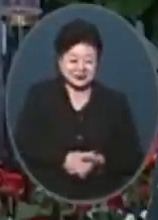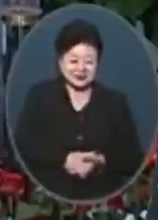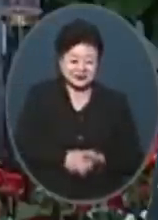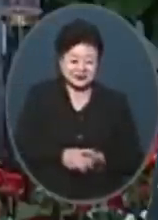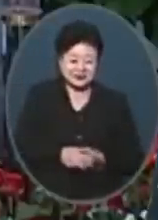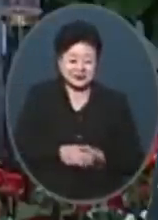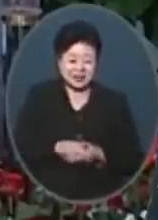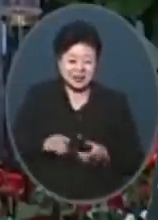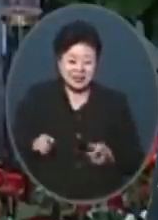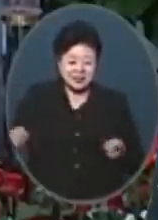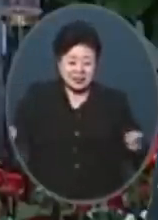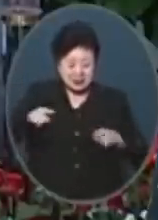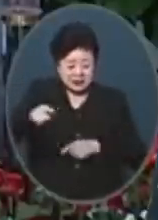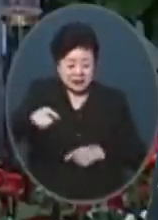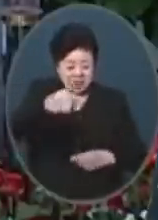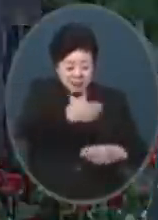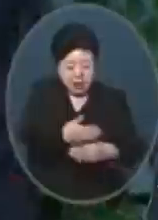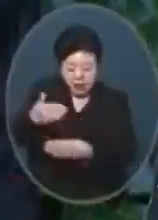동서사방으로 다